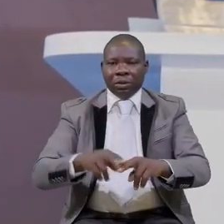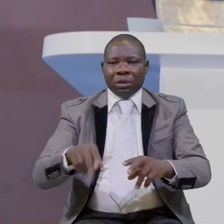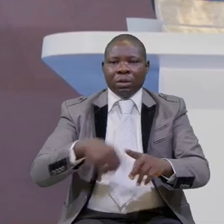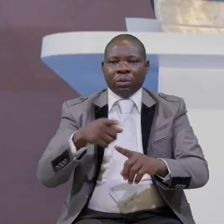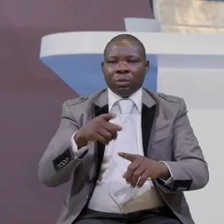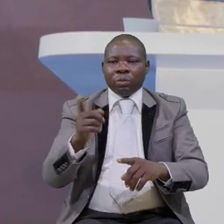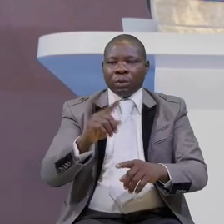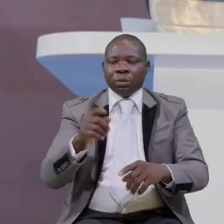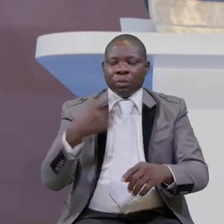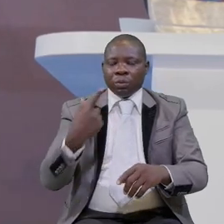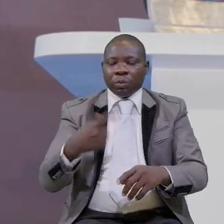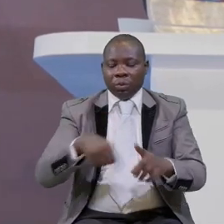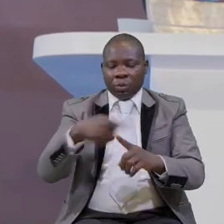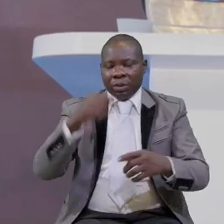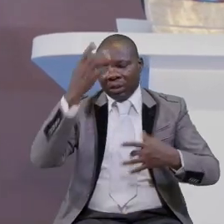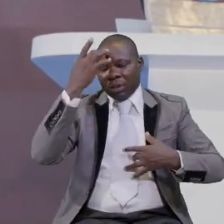s'assied là où tu t'assois,